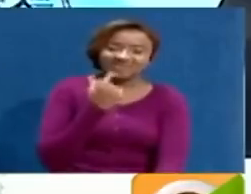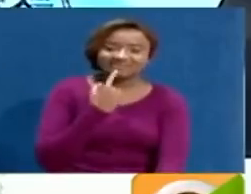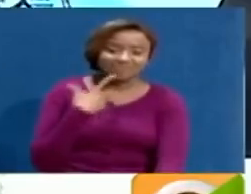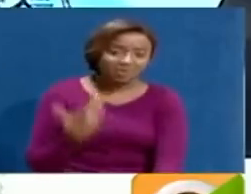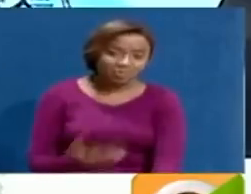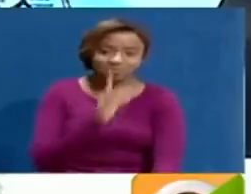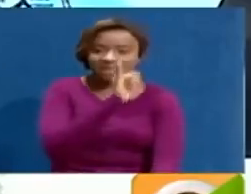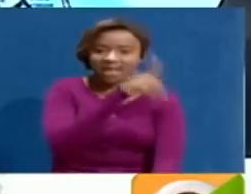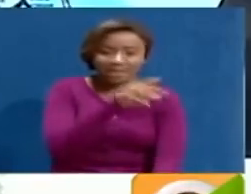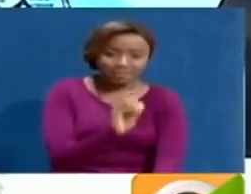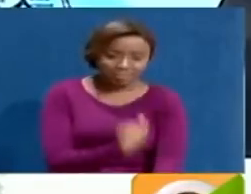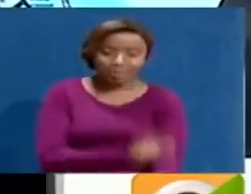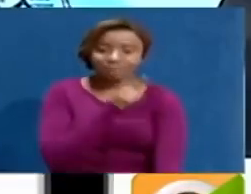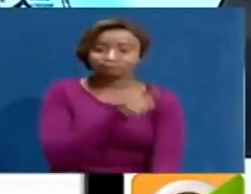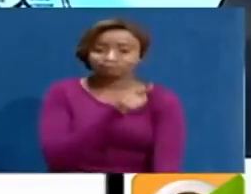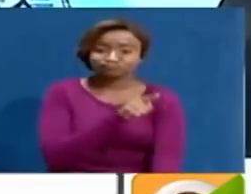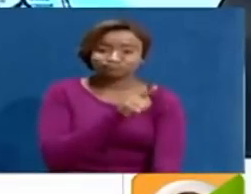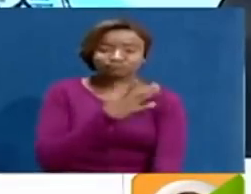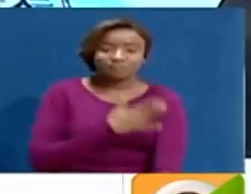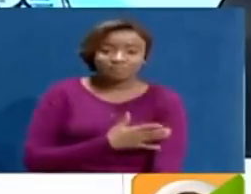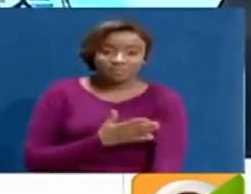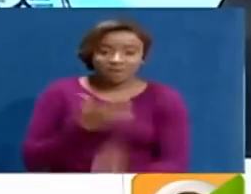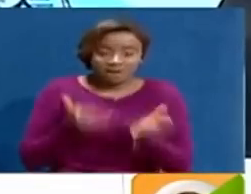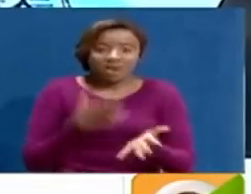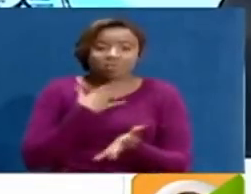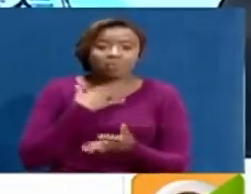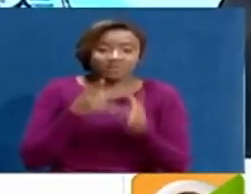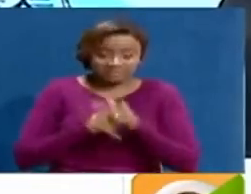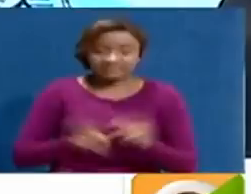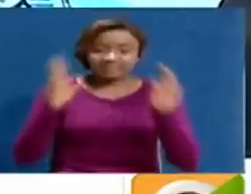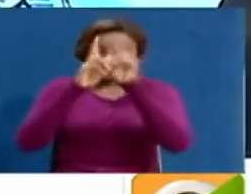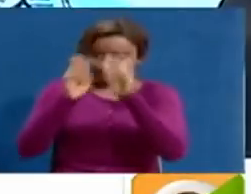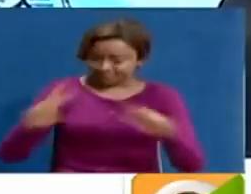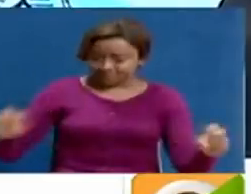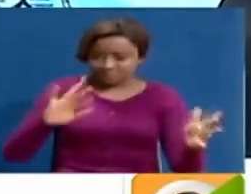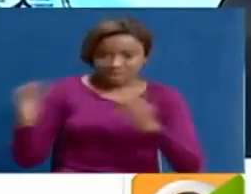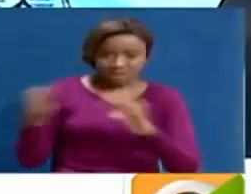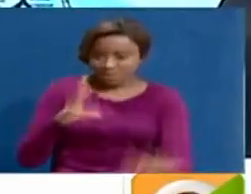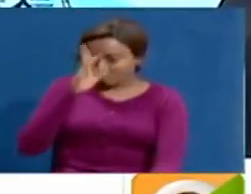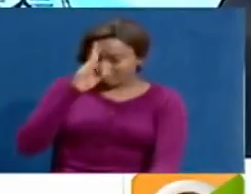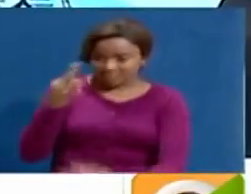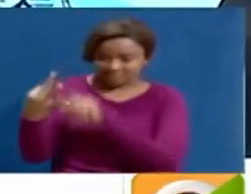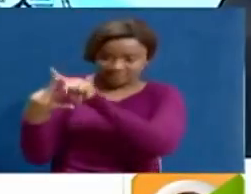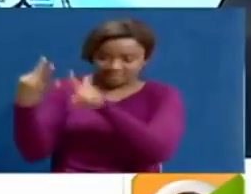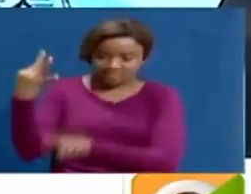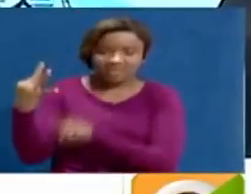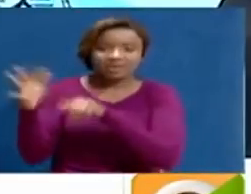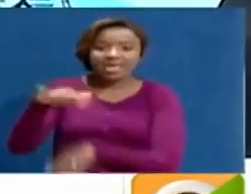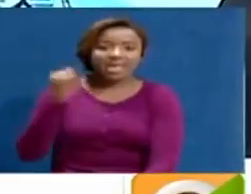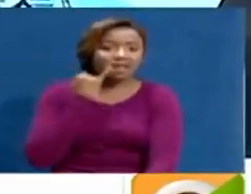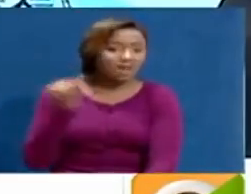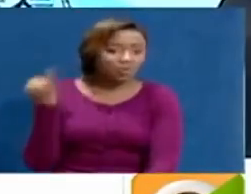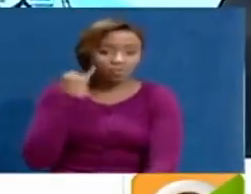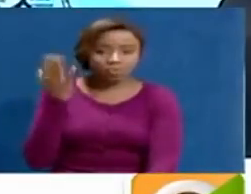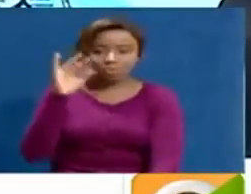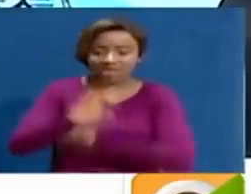Mamlaka ya kutathmini utendakazi wa polisi yani IPOA sasa imeanzisha uchunguzi dhidi ya maafisa watatu wa polisi mjini Nakuru